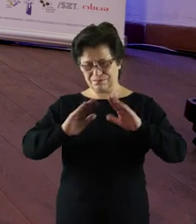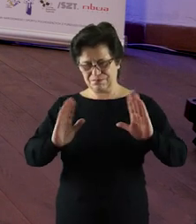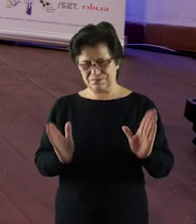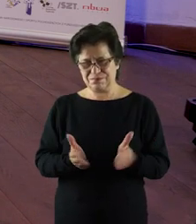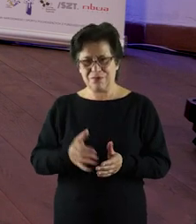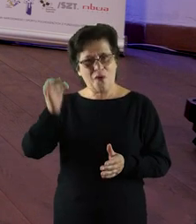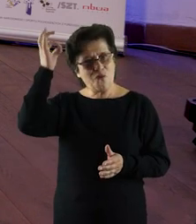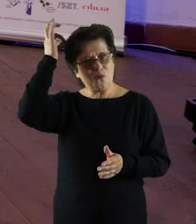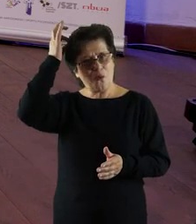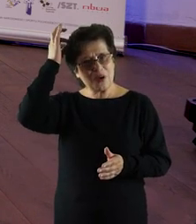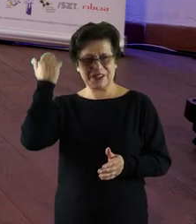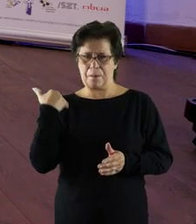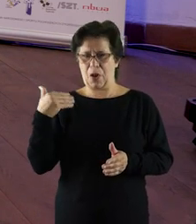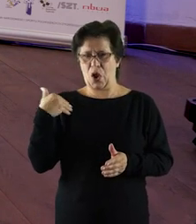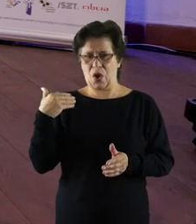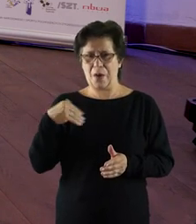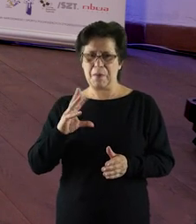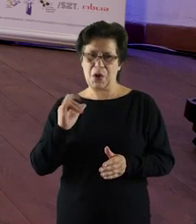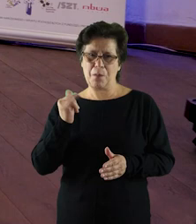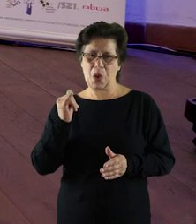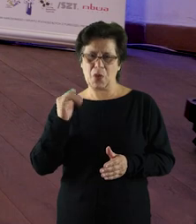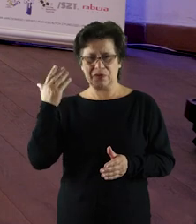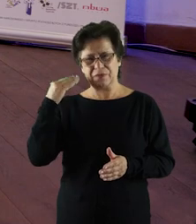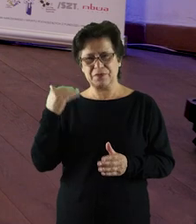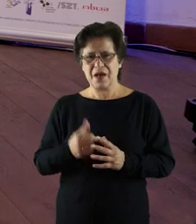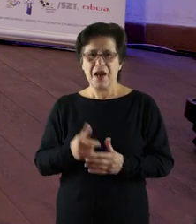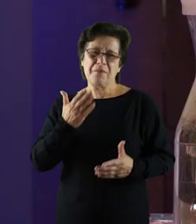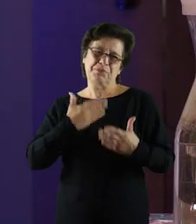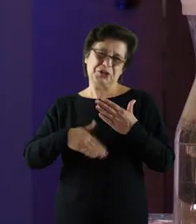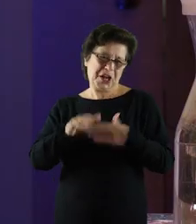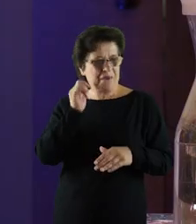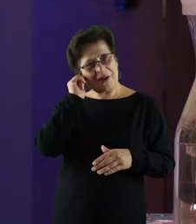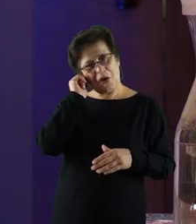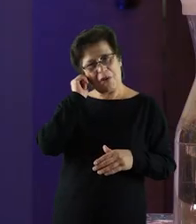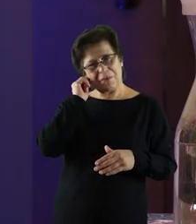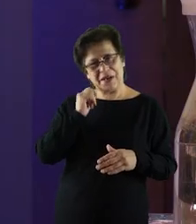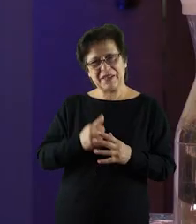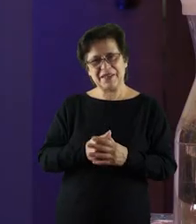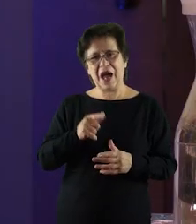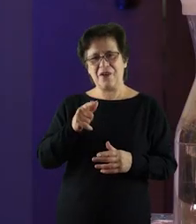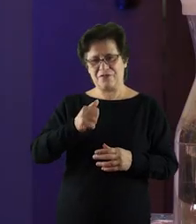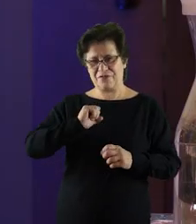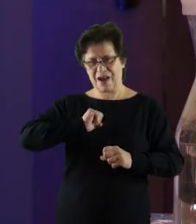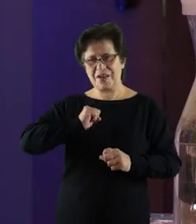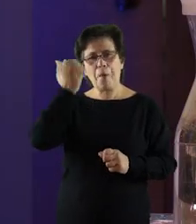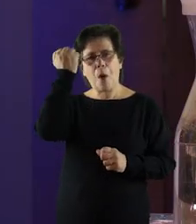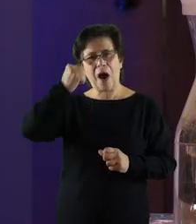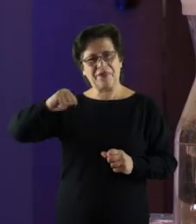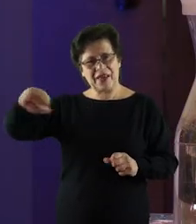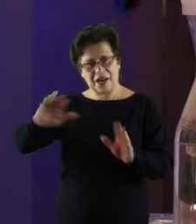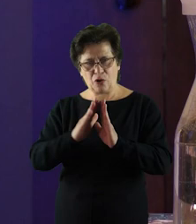żeby wyjść za mąż. Bardzo sympatyczna bohaterka, którą szczerze lubię, bo ma dystans do siebie